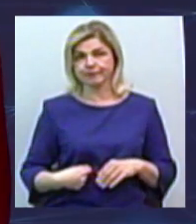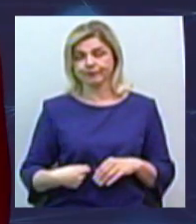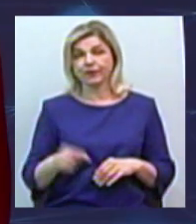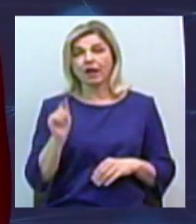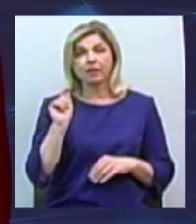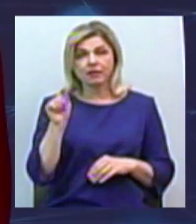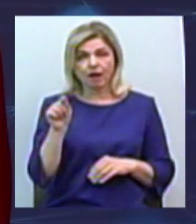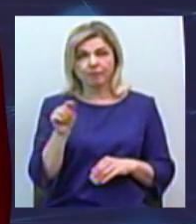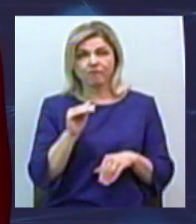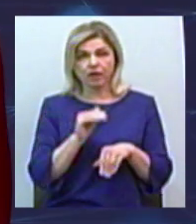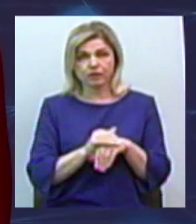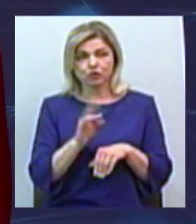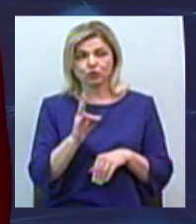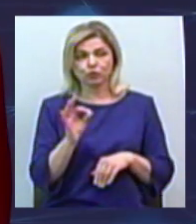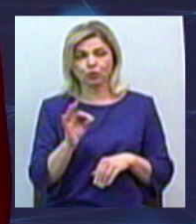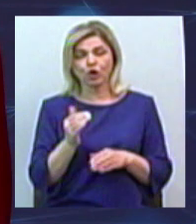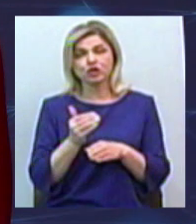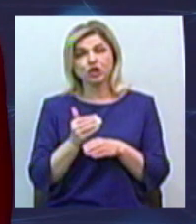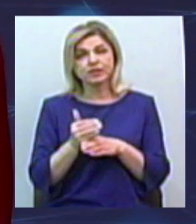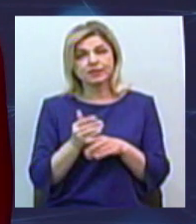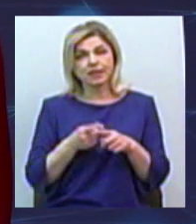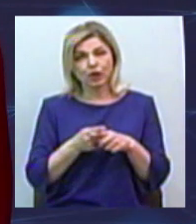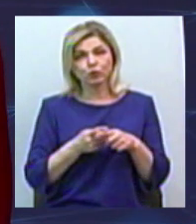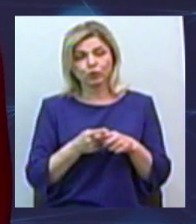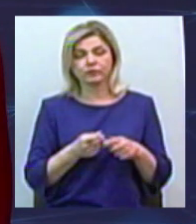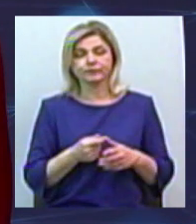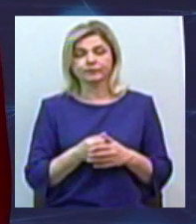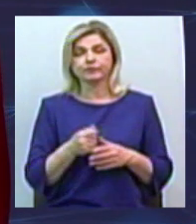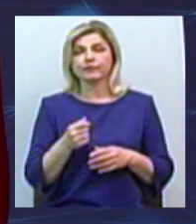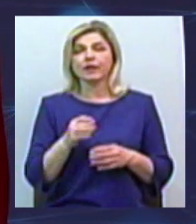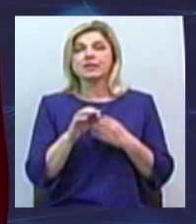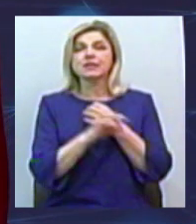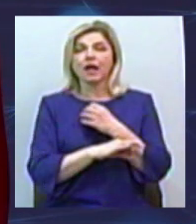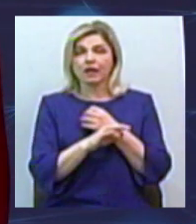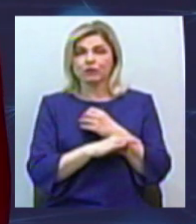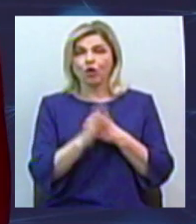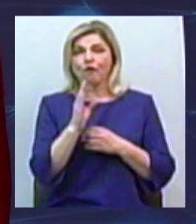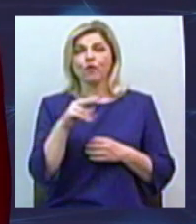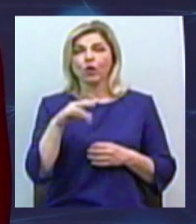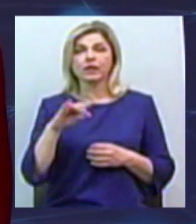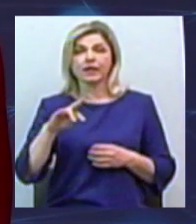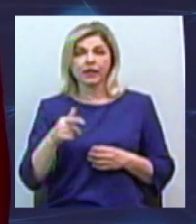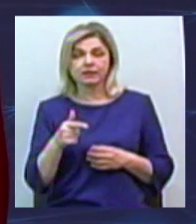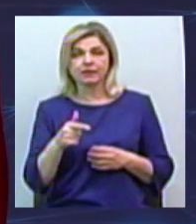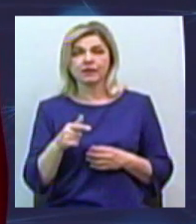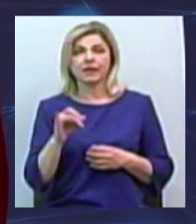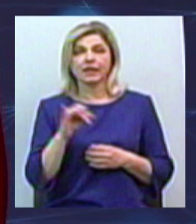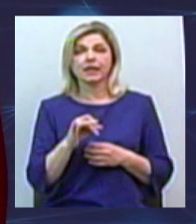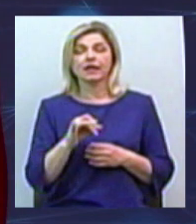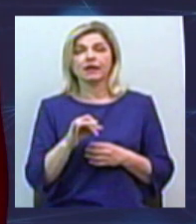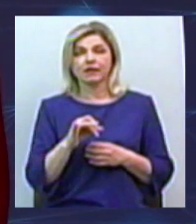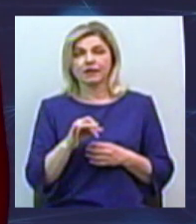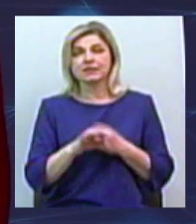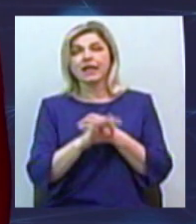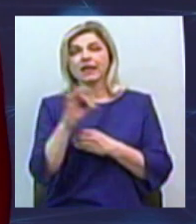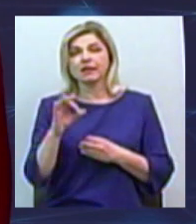там фактично частину Західної Волині, Східної Галичини було